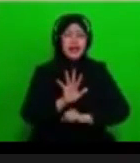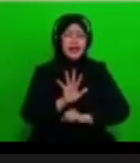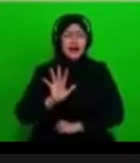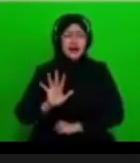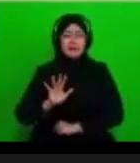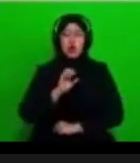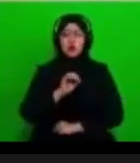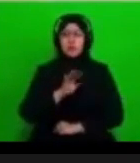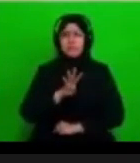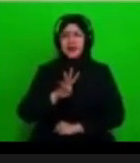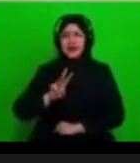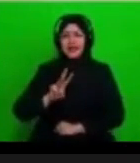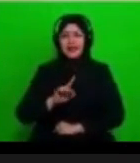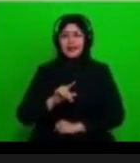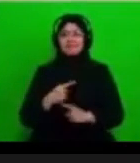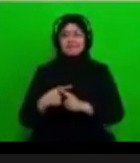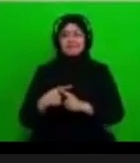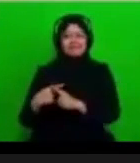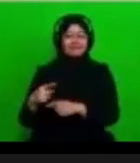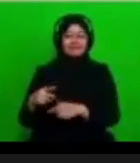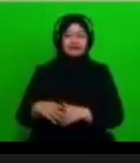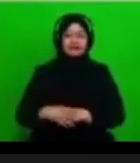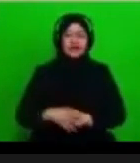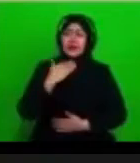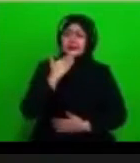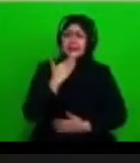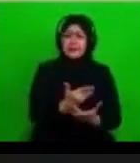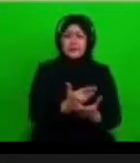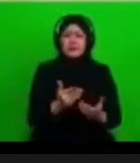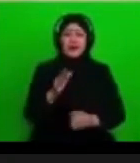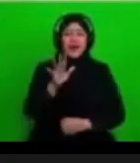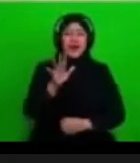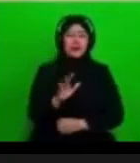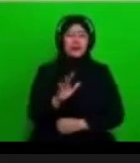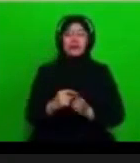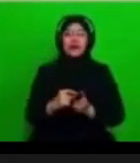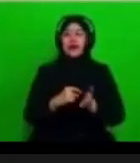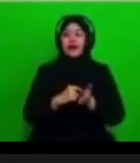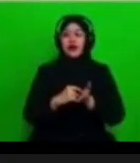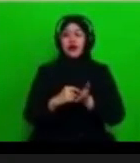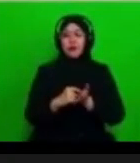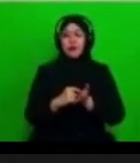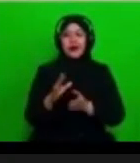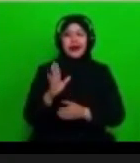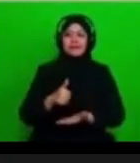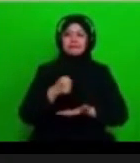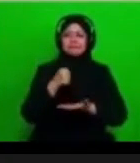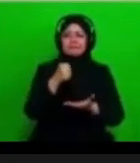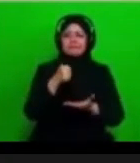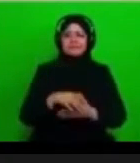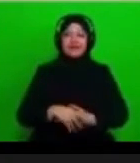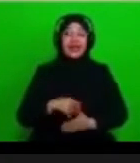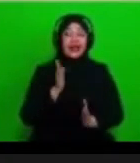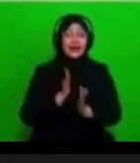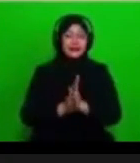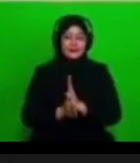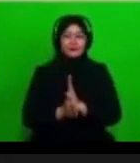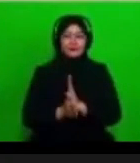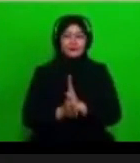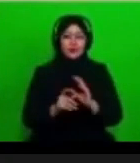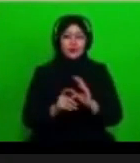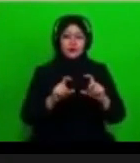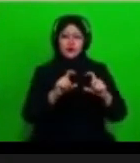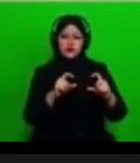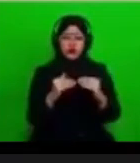0813-55043 sekian. Betul. Terima kasih. Selamat untuk 5 nomor yang beruntung. Betul, nanti langsung